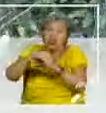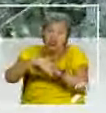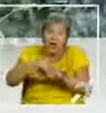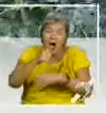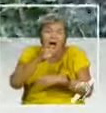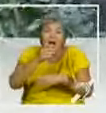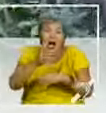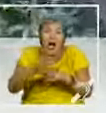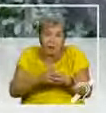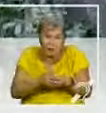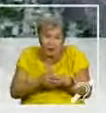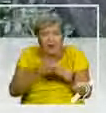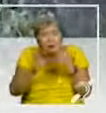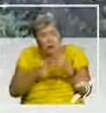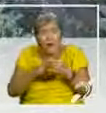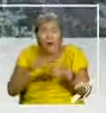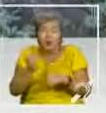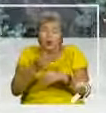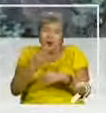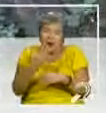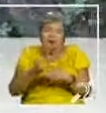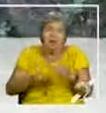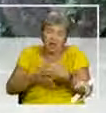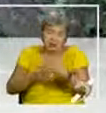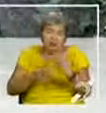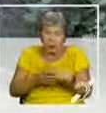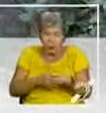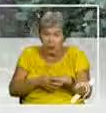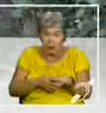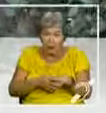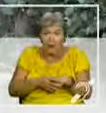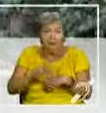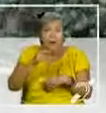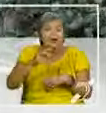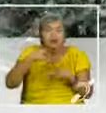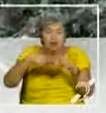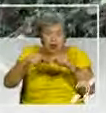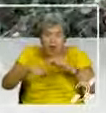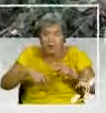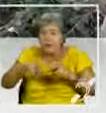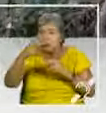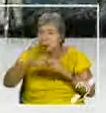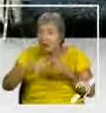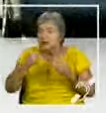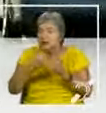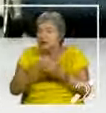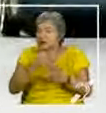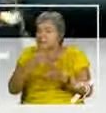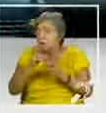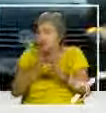fost extras ulterior de pompieri. Traficul pe DN6 în zona accidentului a fost blocat până când s-au încheiat măsurătorile de la fața locului.